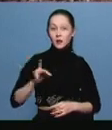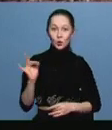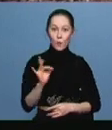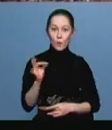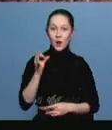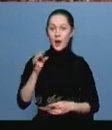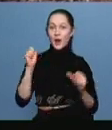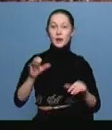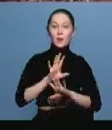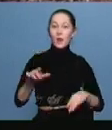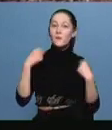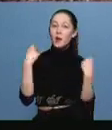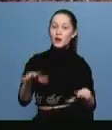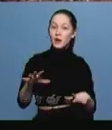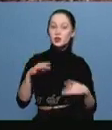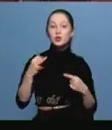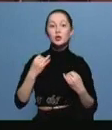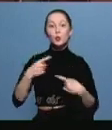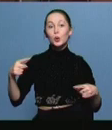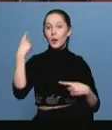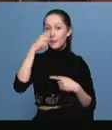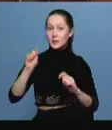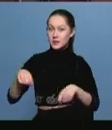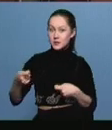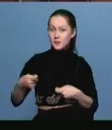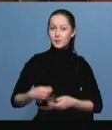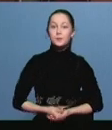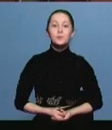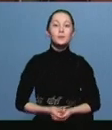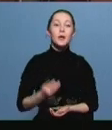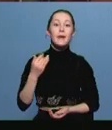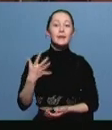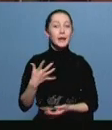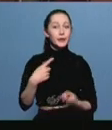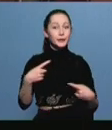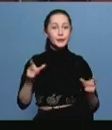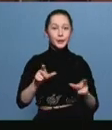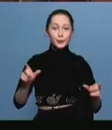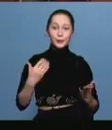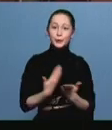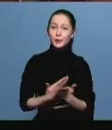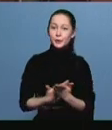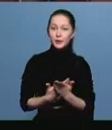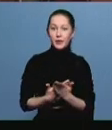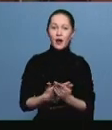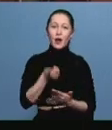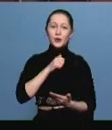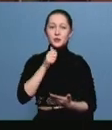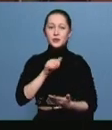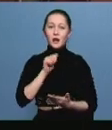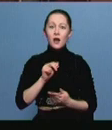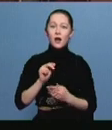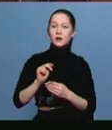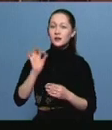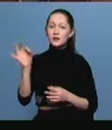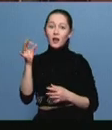на продажу или передачу третьим лицам. Несмотря на то, что некоторые пытаются ввести в людей заблуждение, в концессионном соглашении